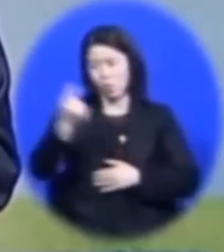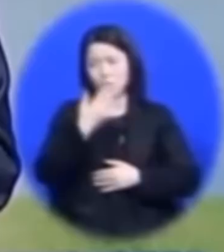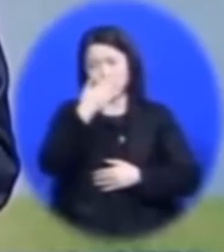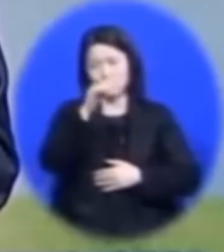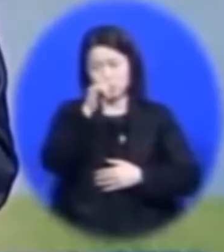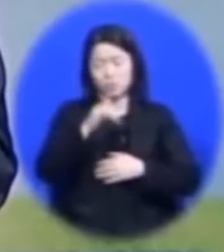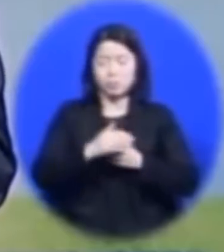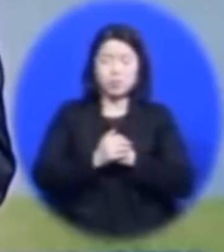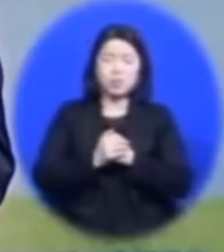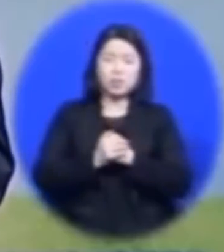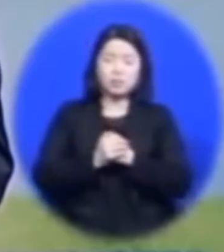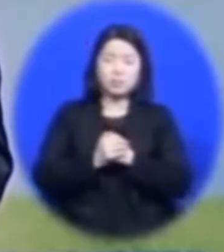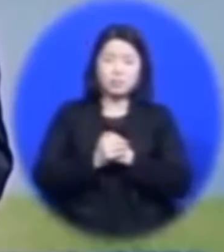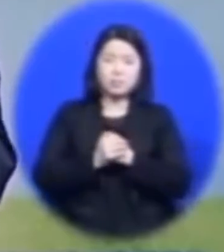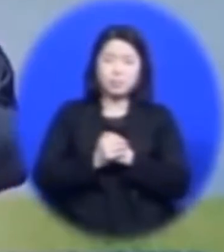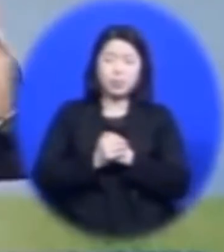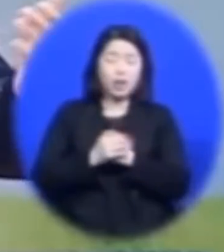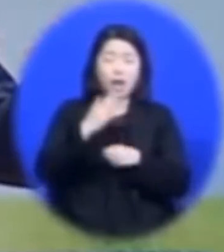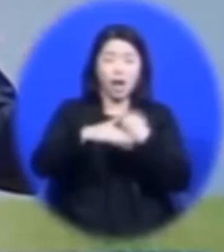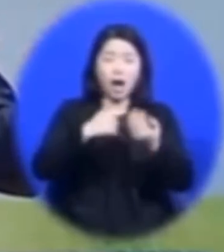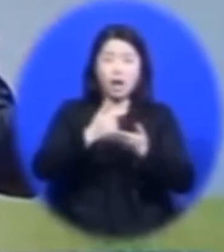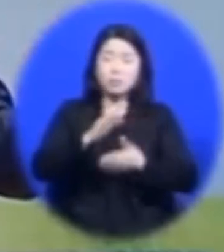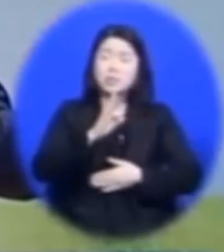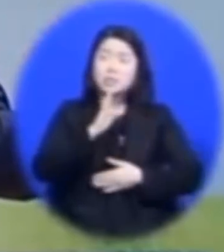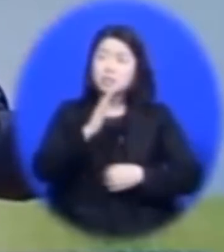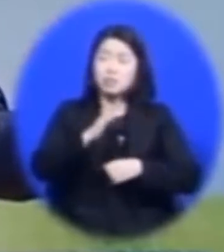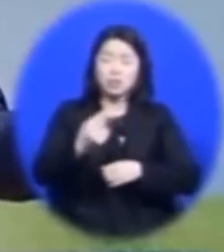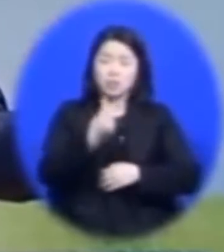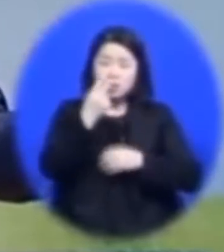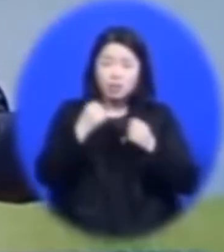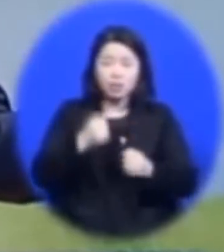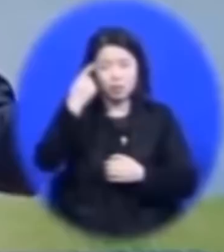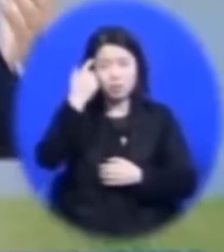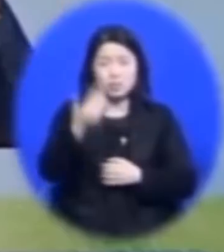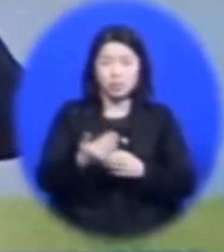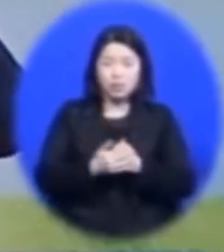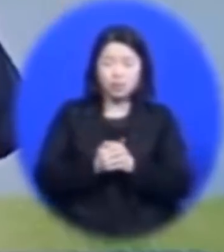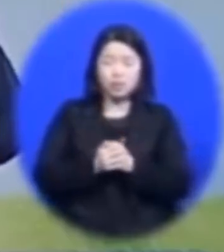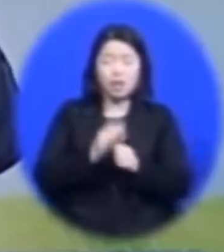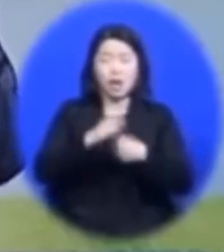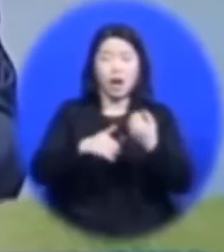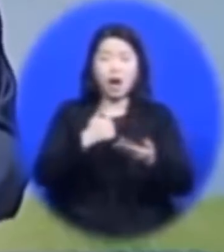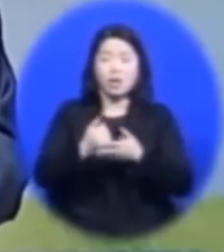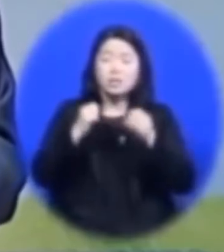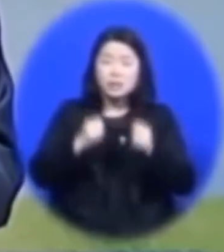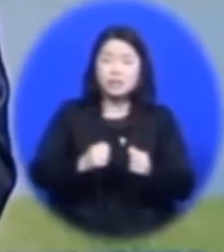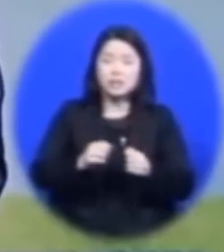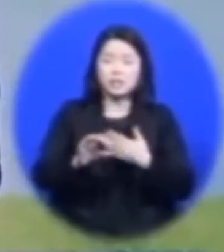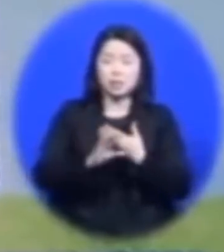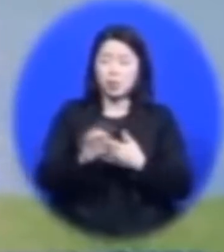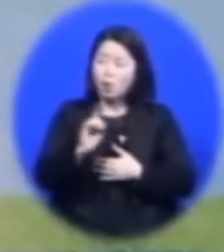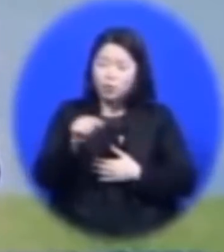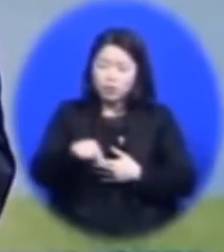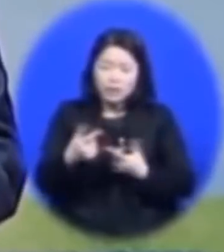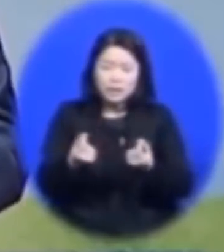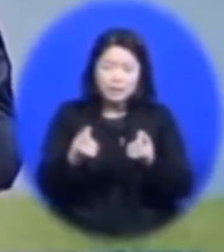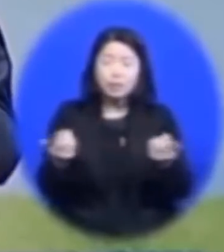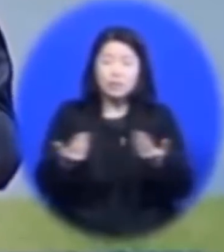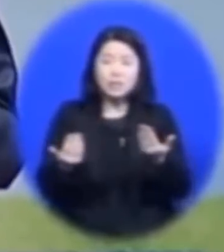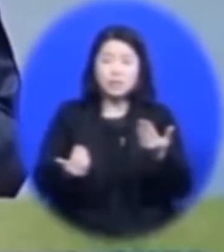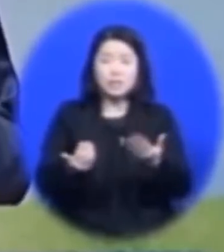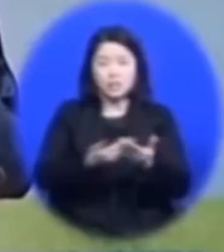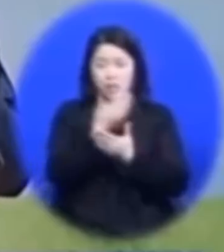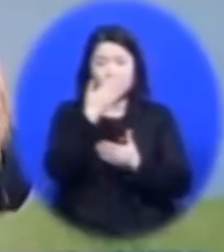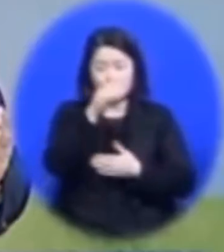있습니다 하나님이 진짜 살겠습니까 하나님이 계시다면 어떻게 이런 일이 있을 수 있는가 이런